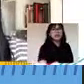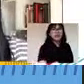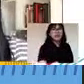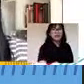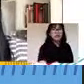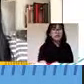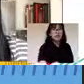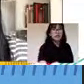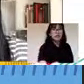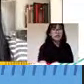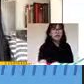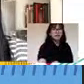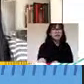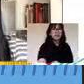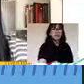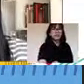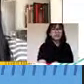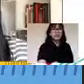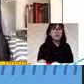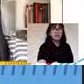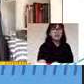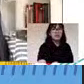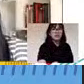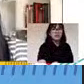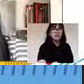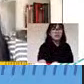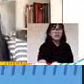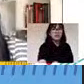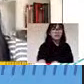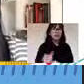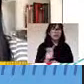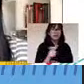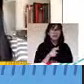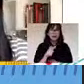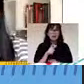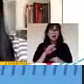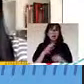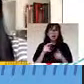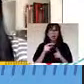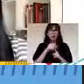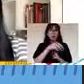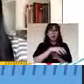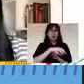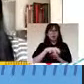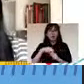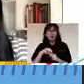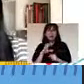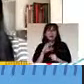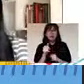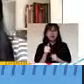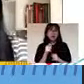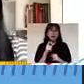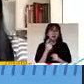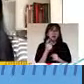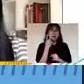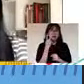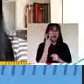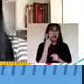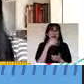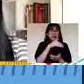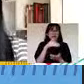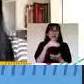tingkatan pemerintahan kota, pemerintahan provinsi, maupun pemerintah pusat, sejauh mana mereka menjaga data-data kita juga.